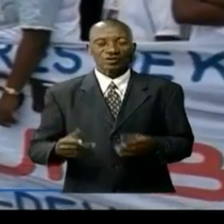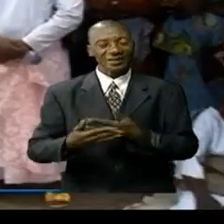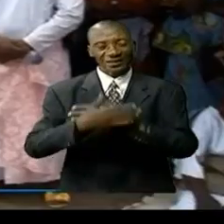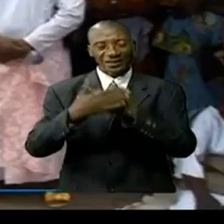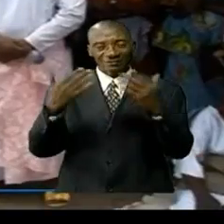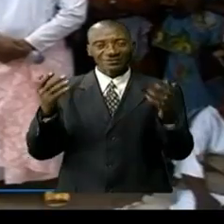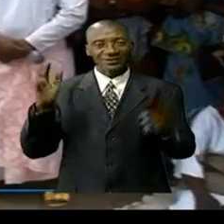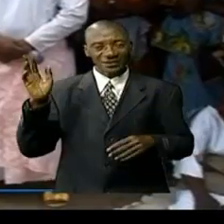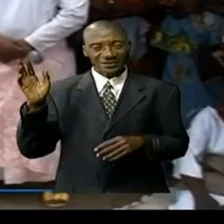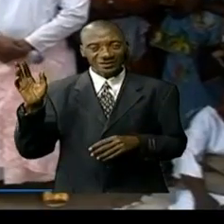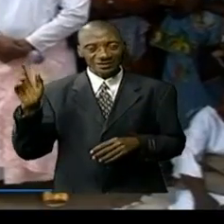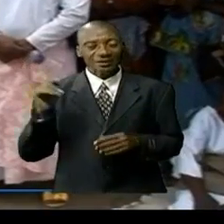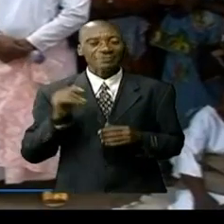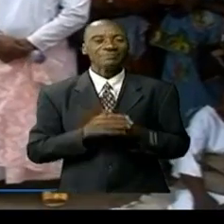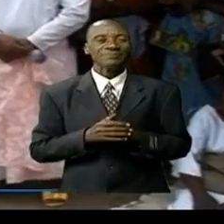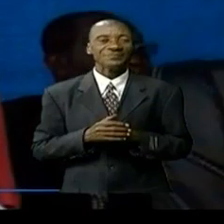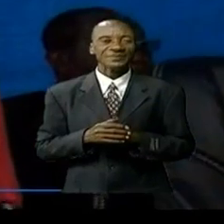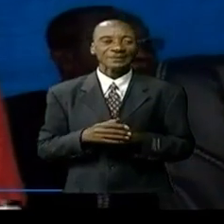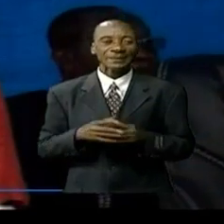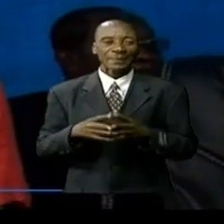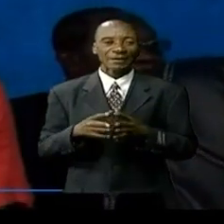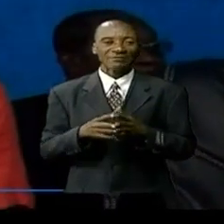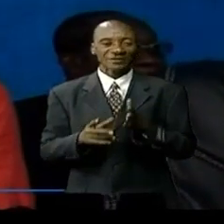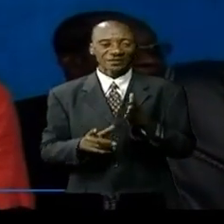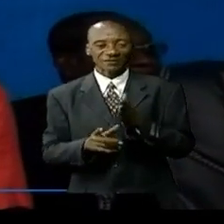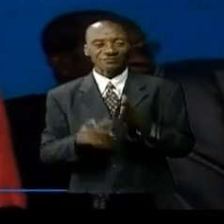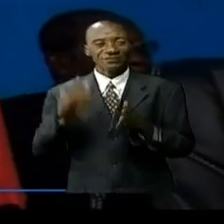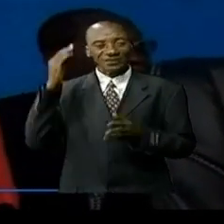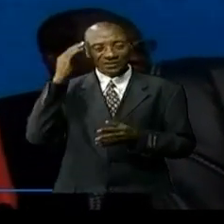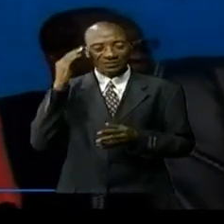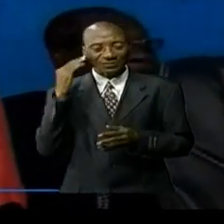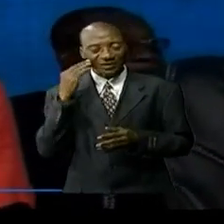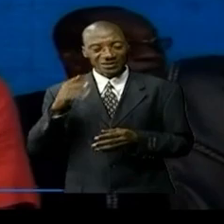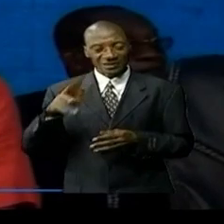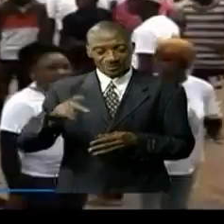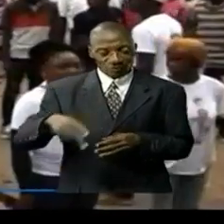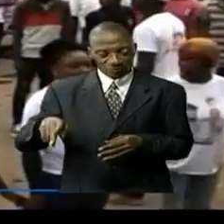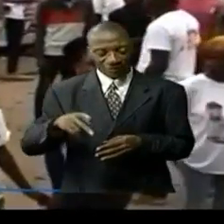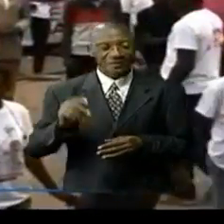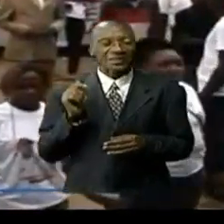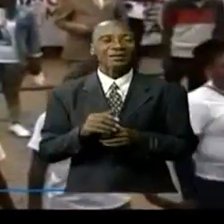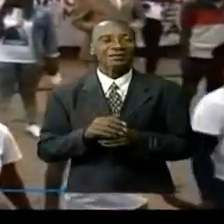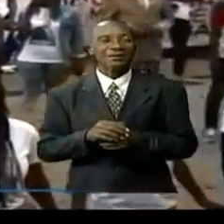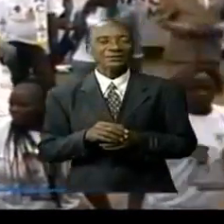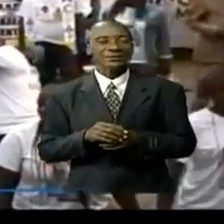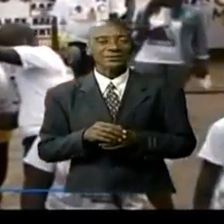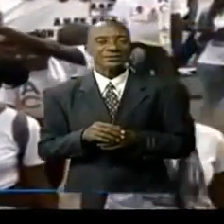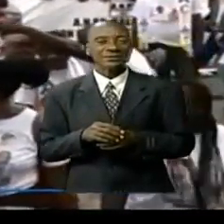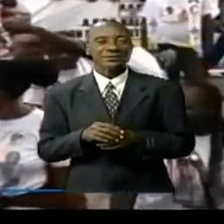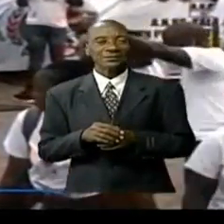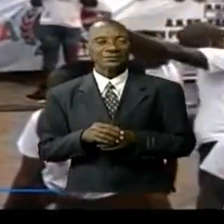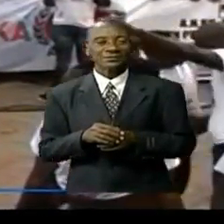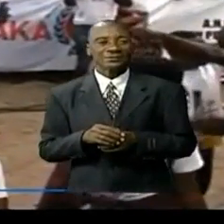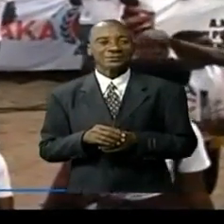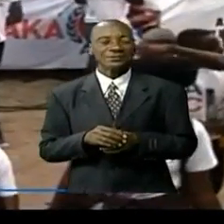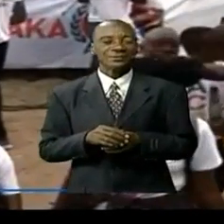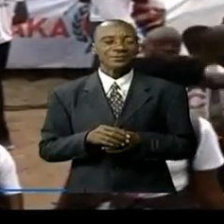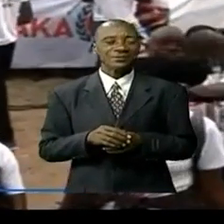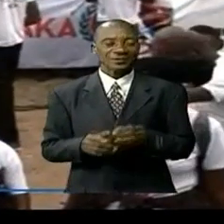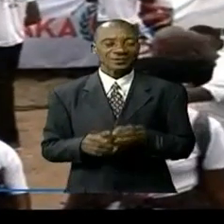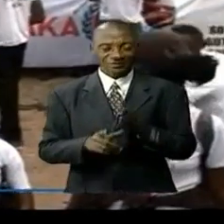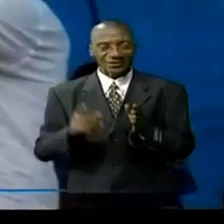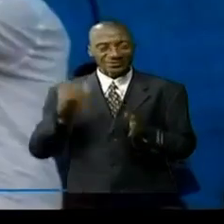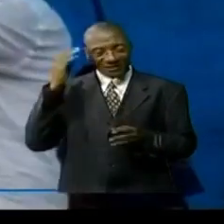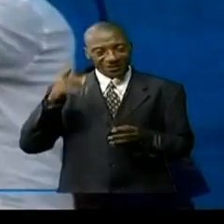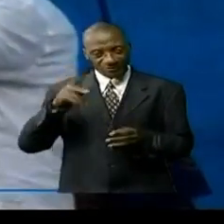la responsabilité du vice-ministre provincial en charge des petites et moyennes entreprises et artisanat Julie